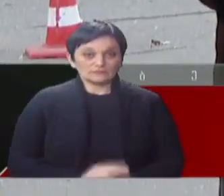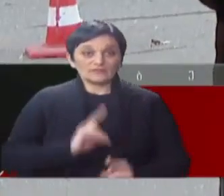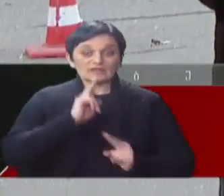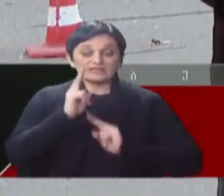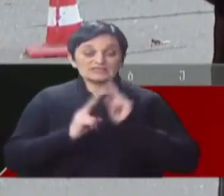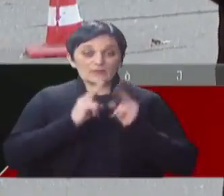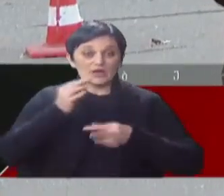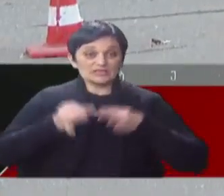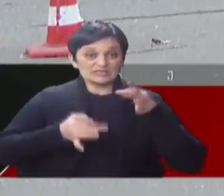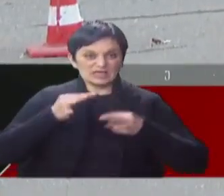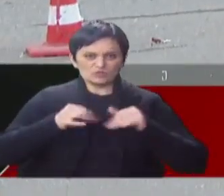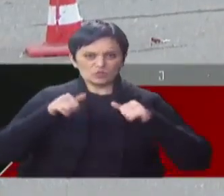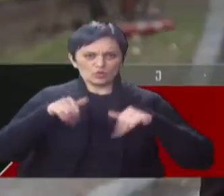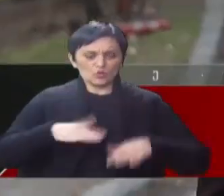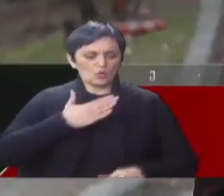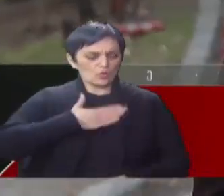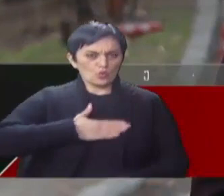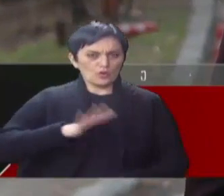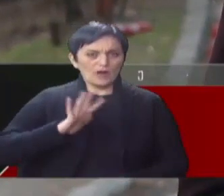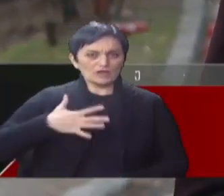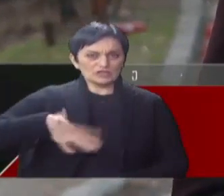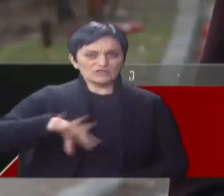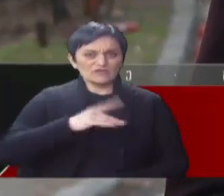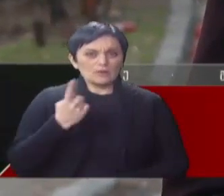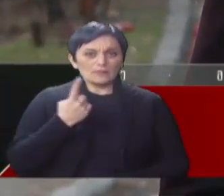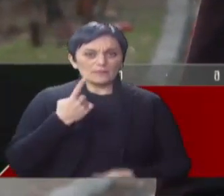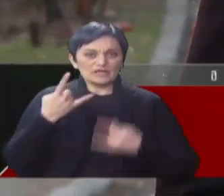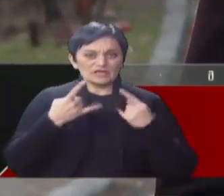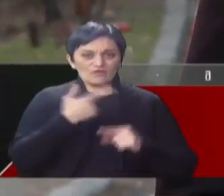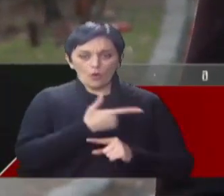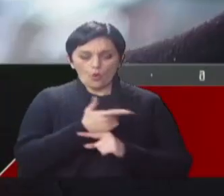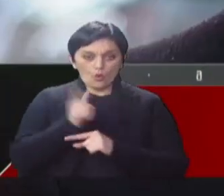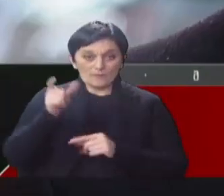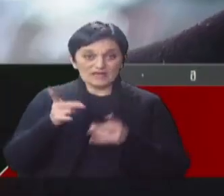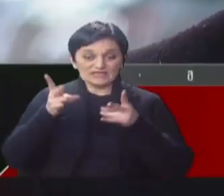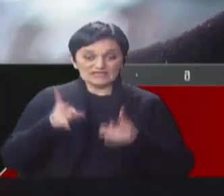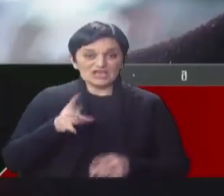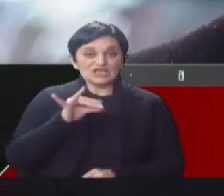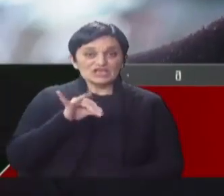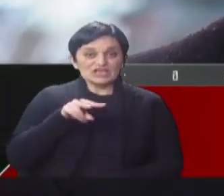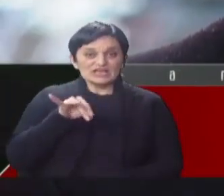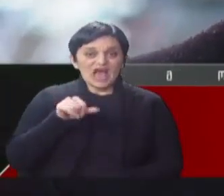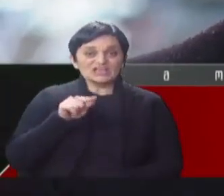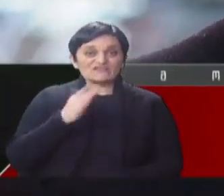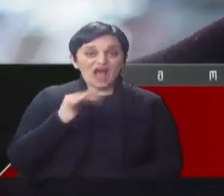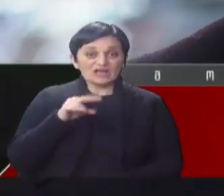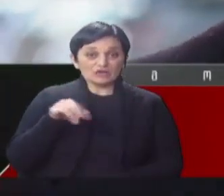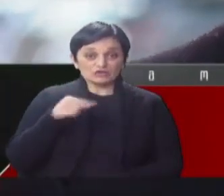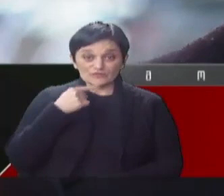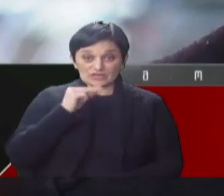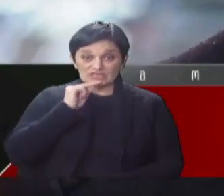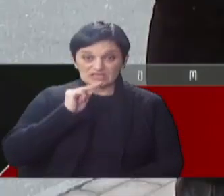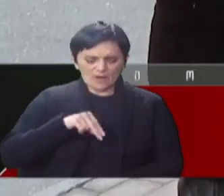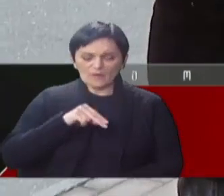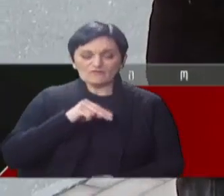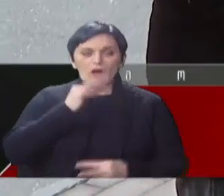Apelatio sa samartlos gadaqvetilebit ukmaqopiloa sakartvelos pirveli arxis operatori dazaralebuli Ilia Tvaliašvili. Misi tkmit damnašaven